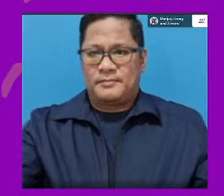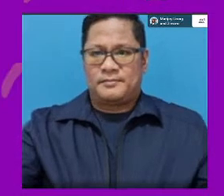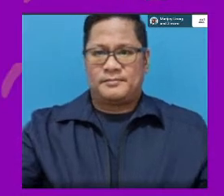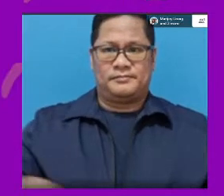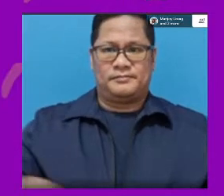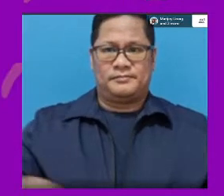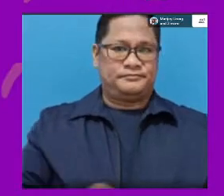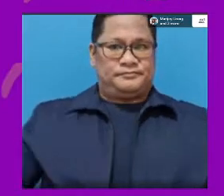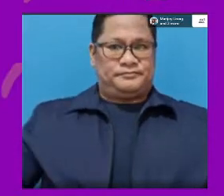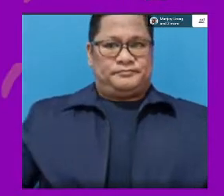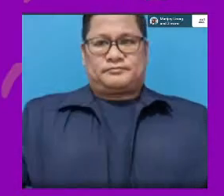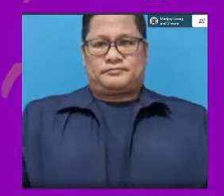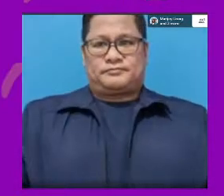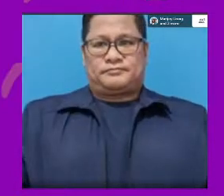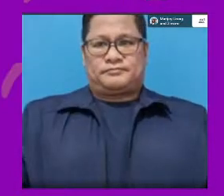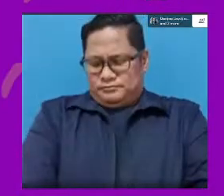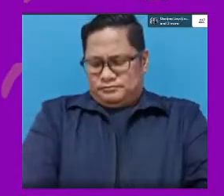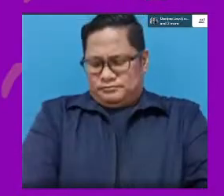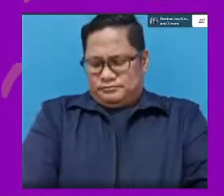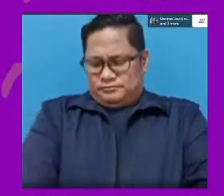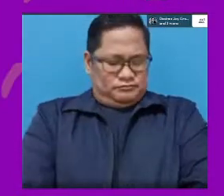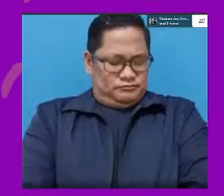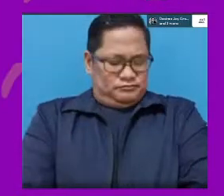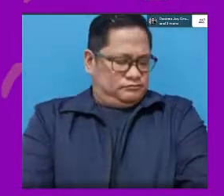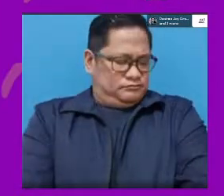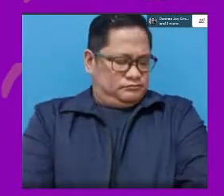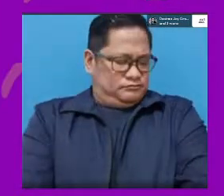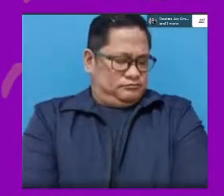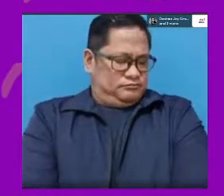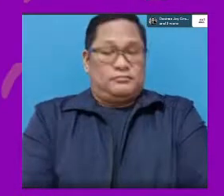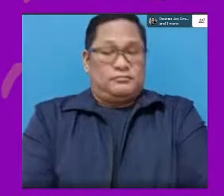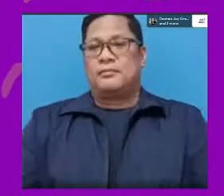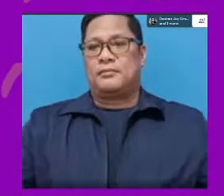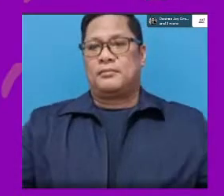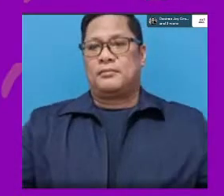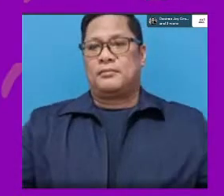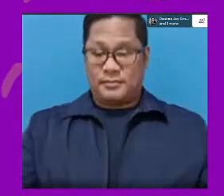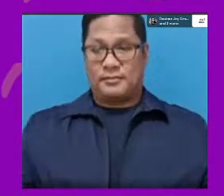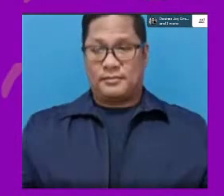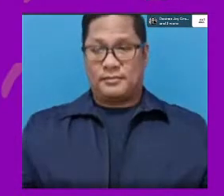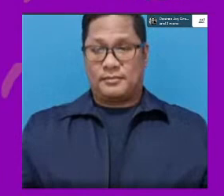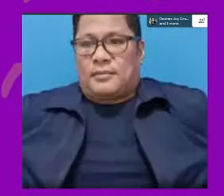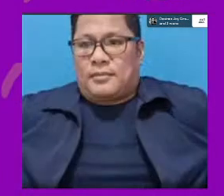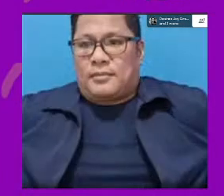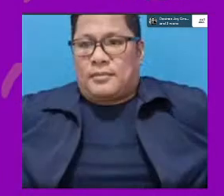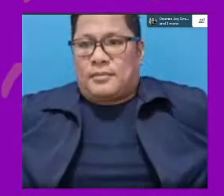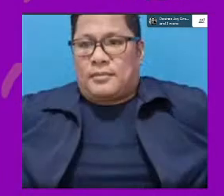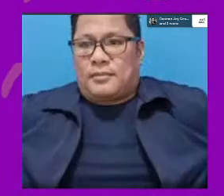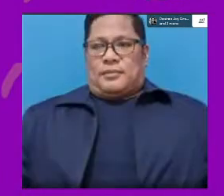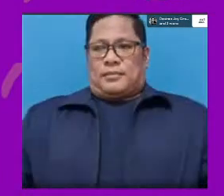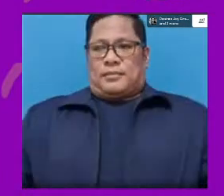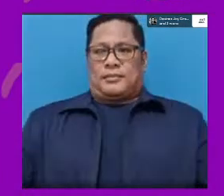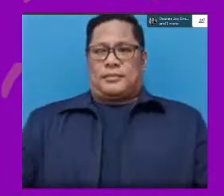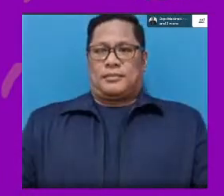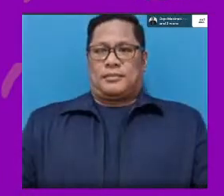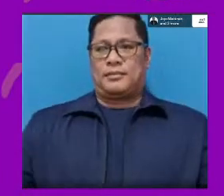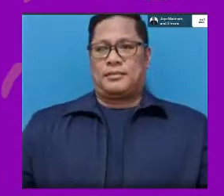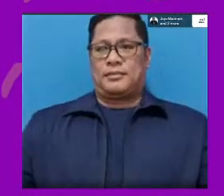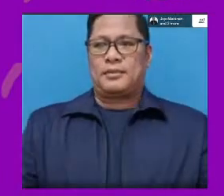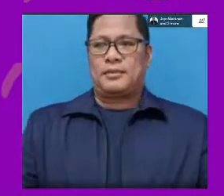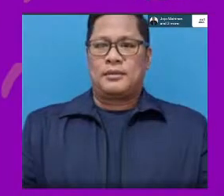challenge. Thank you, USAID. Hashtag choose to challenge. Thank you, USAID. Hashtag choose to challenge.